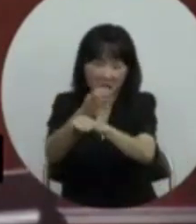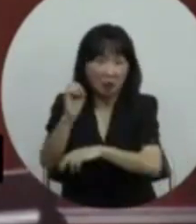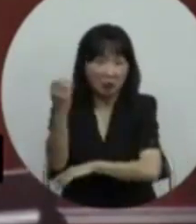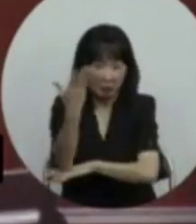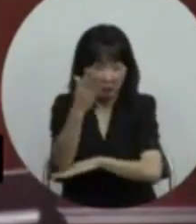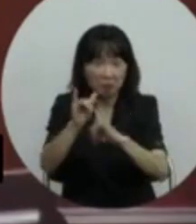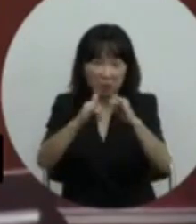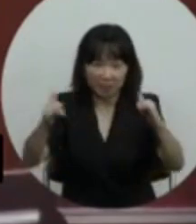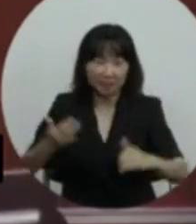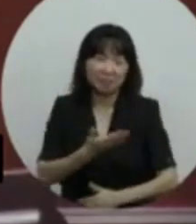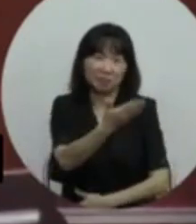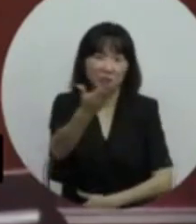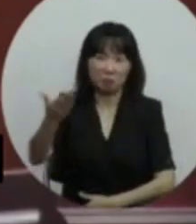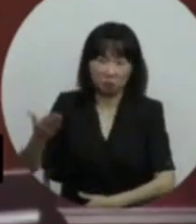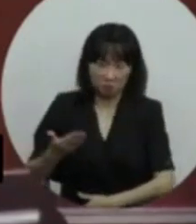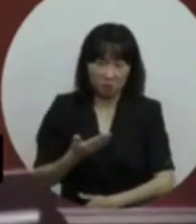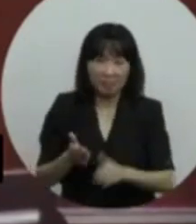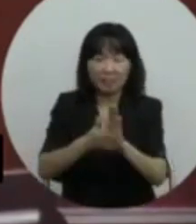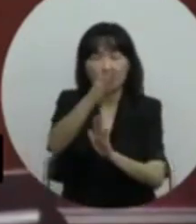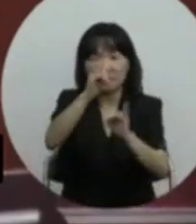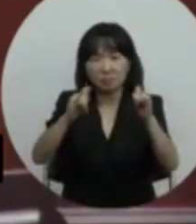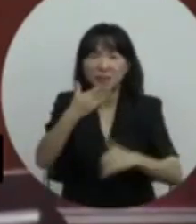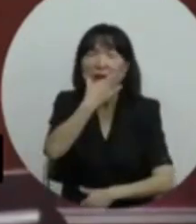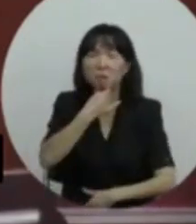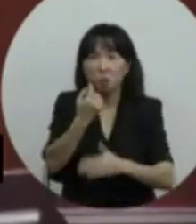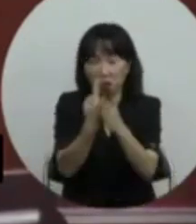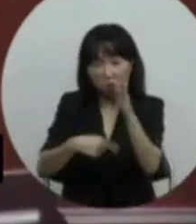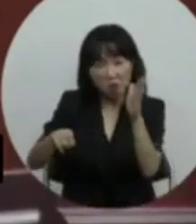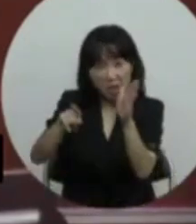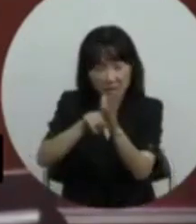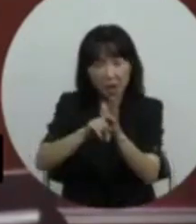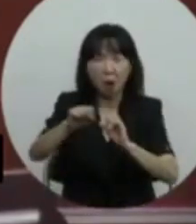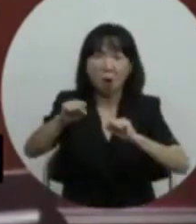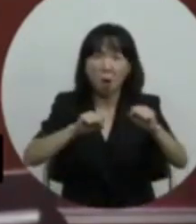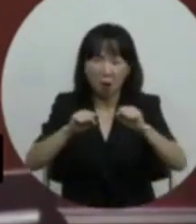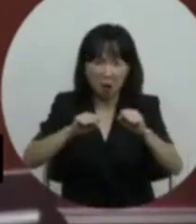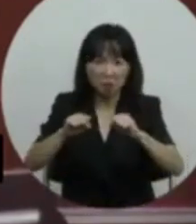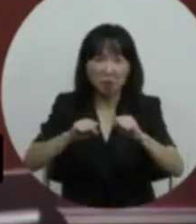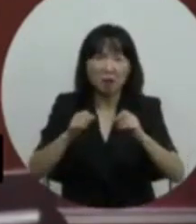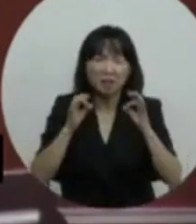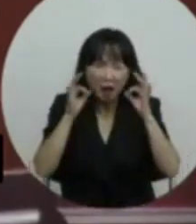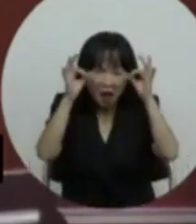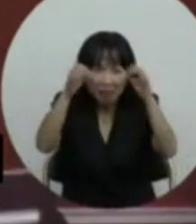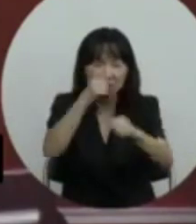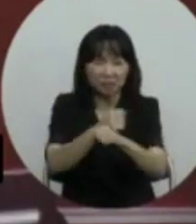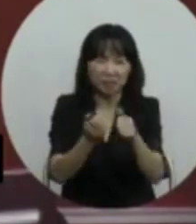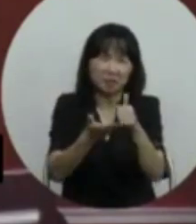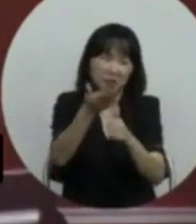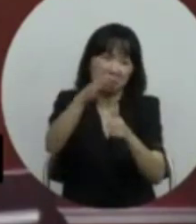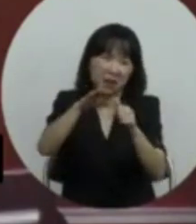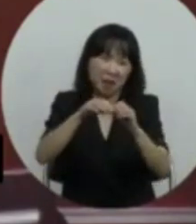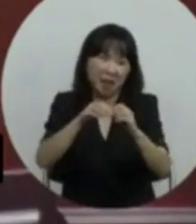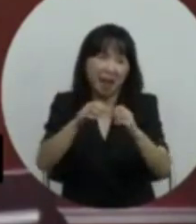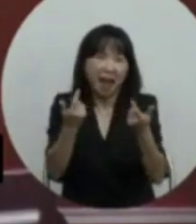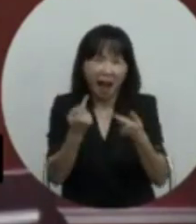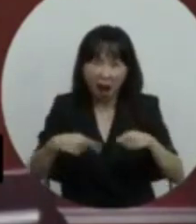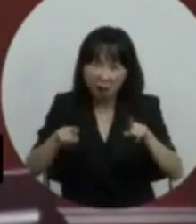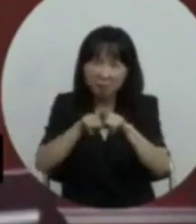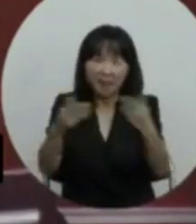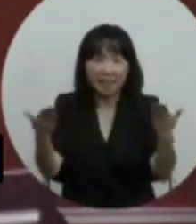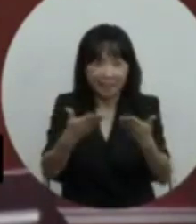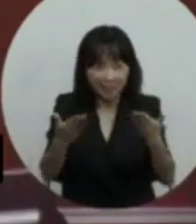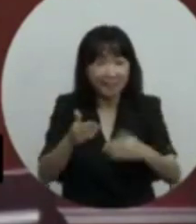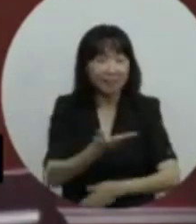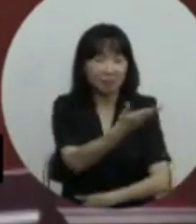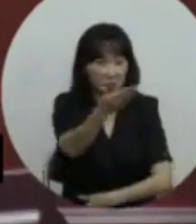언론인 여러분, 그리고 시민들의 행복을 위해 시의정활동에 임하고 계신 선배 동료 의원 여러분과